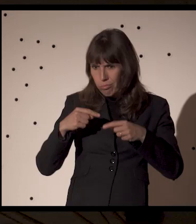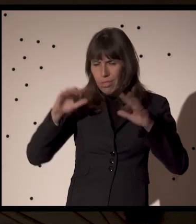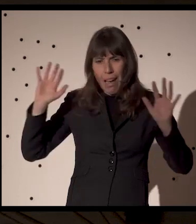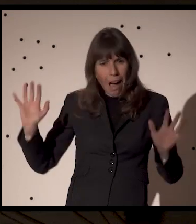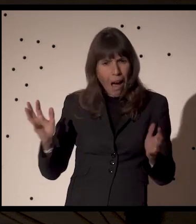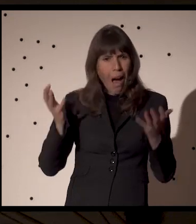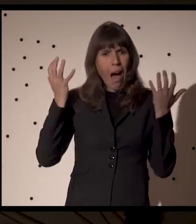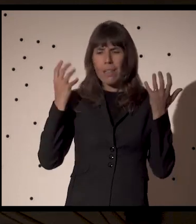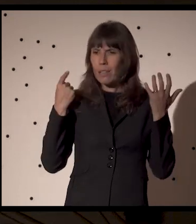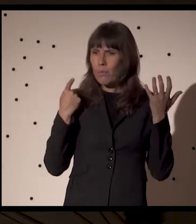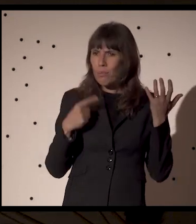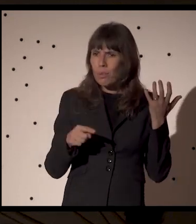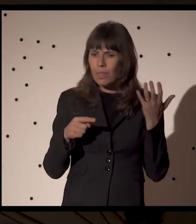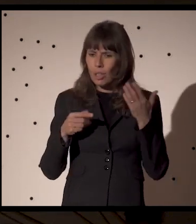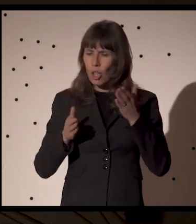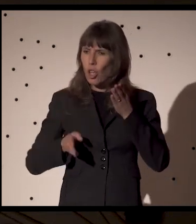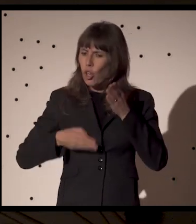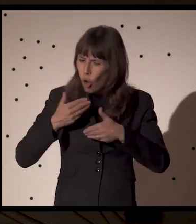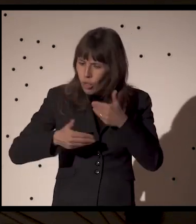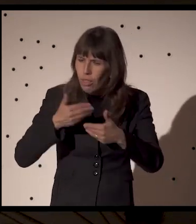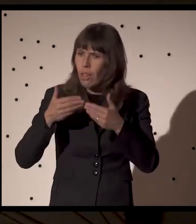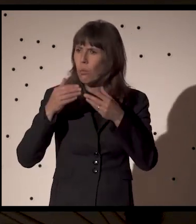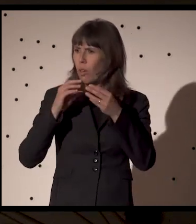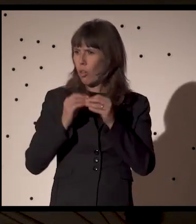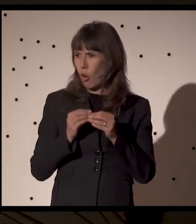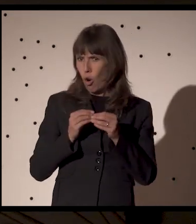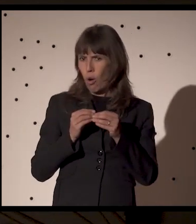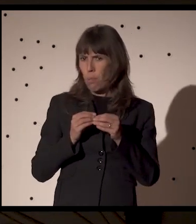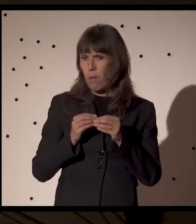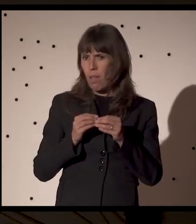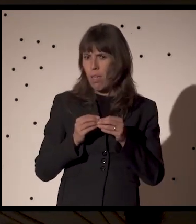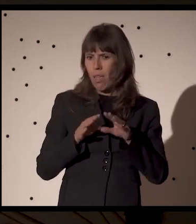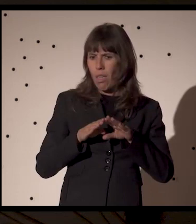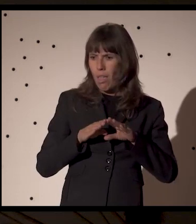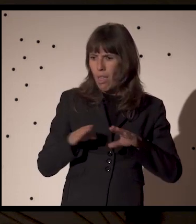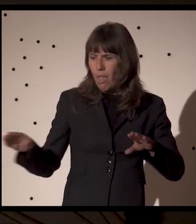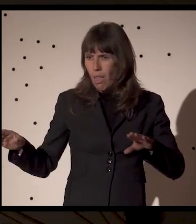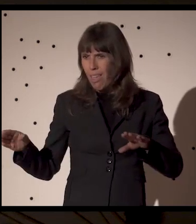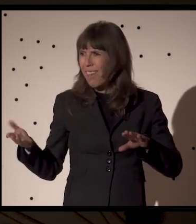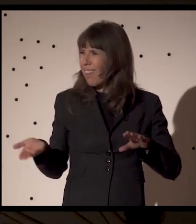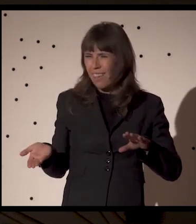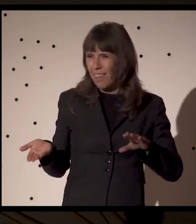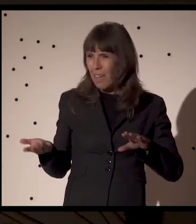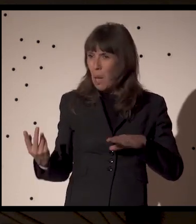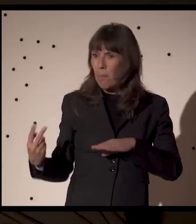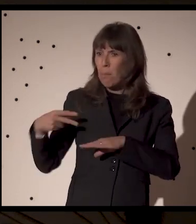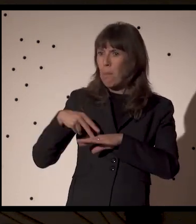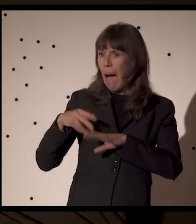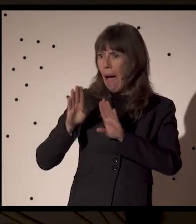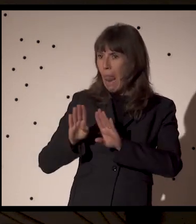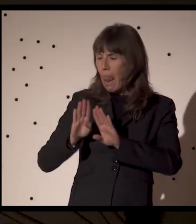a impegnarsi sulle Tavole del palcoscenico a fronte di una realtà che è stata profondamente cambiata